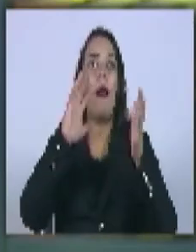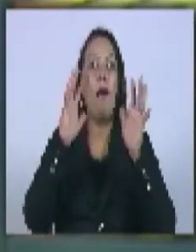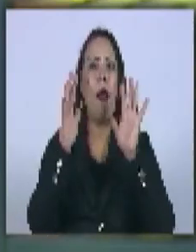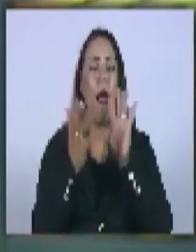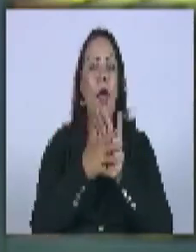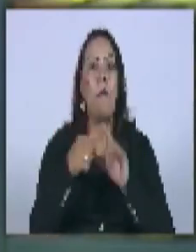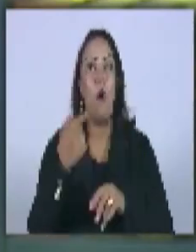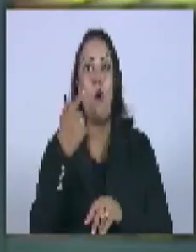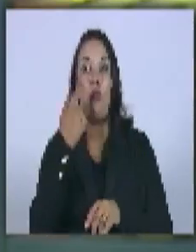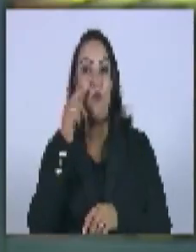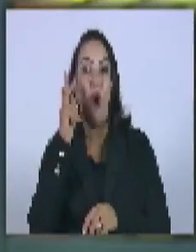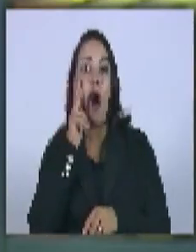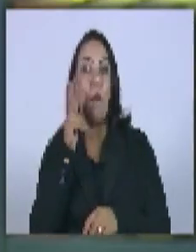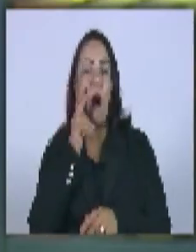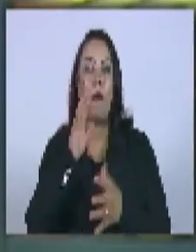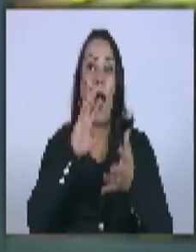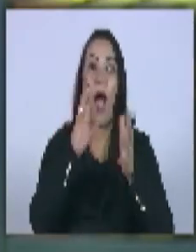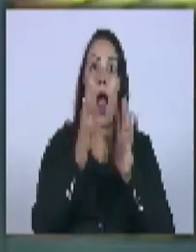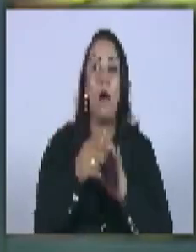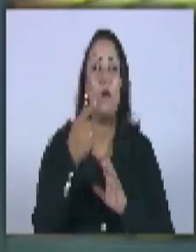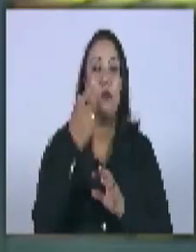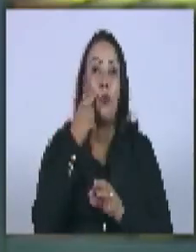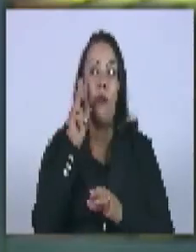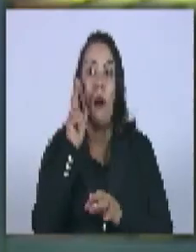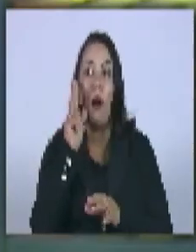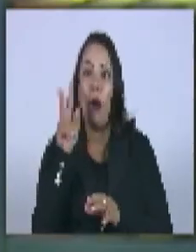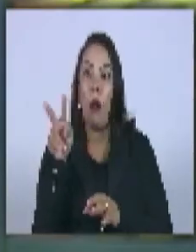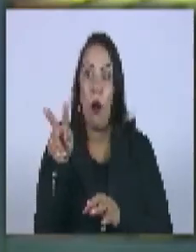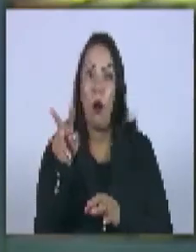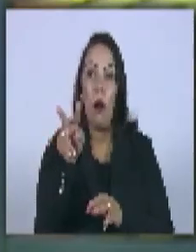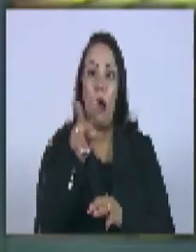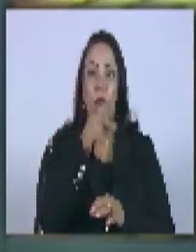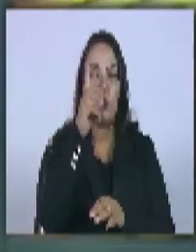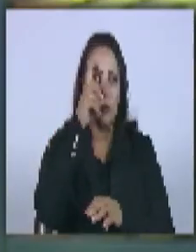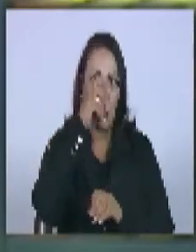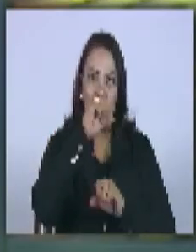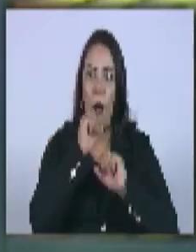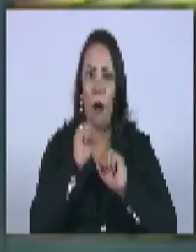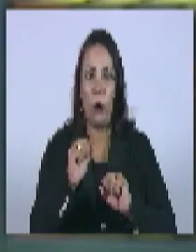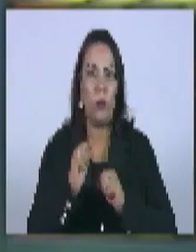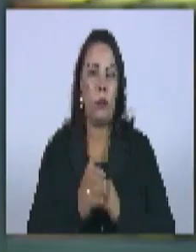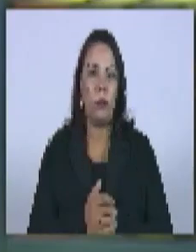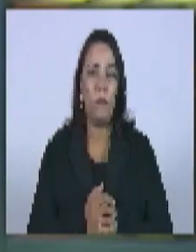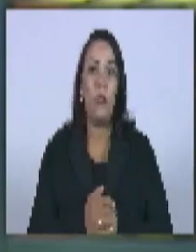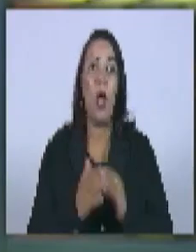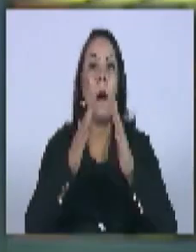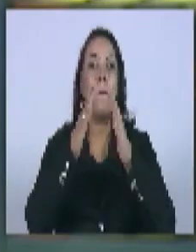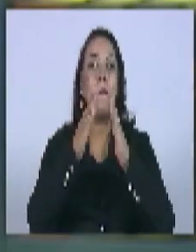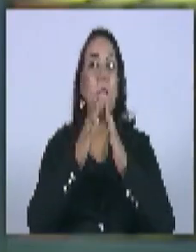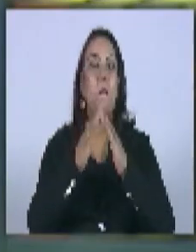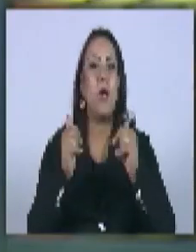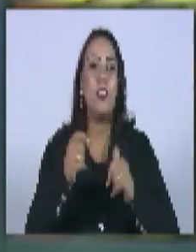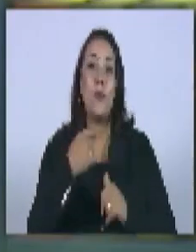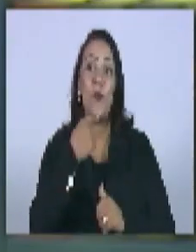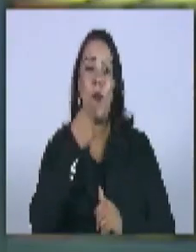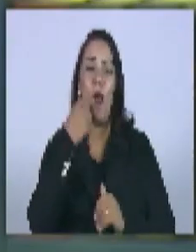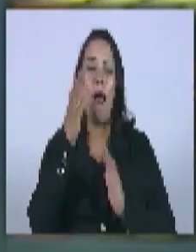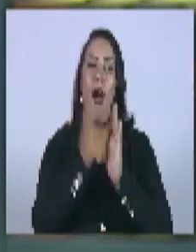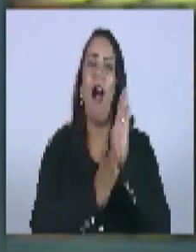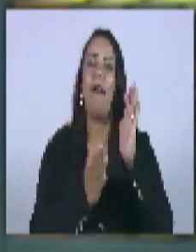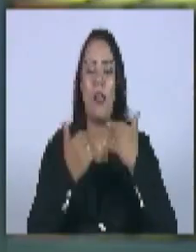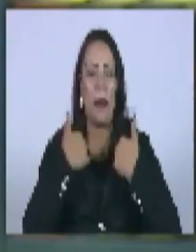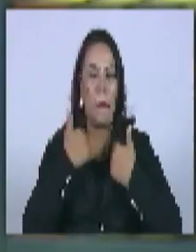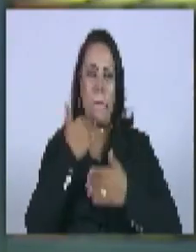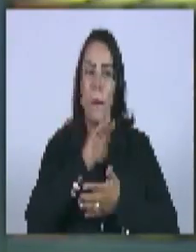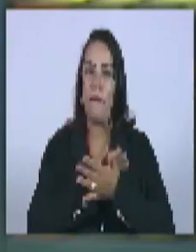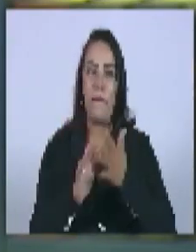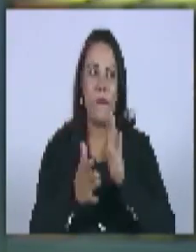الانباء ونشوف الاخبار والاحداث يعني حاجه صعبه جدا مصر اعلنت انها لم تتضرر من